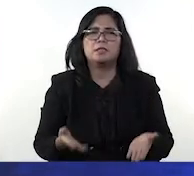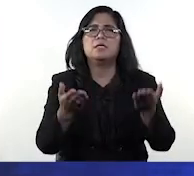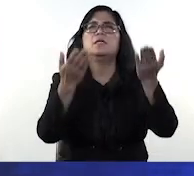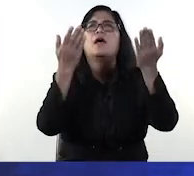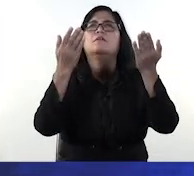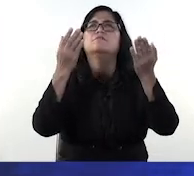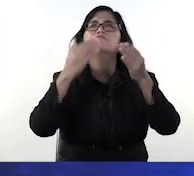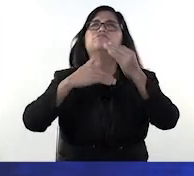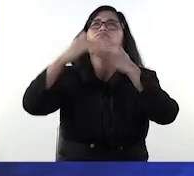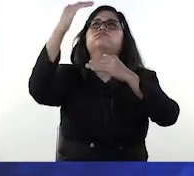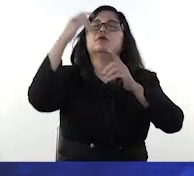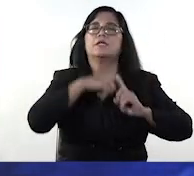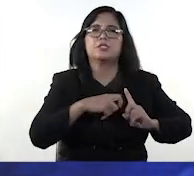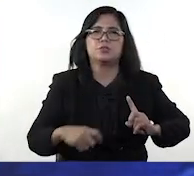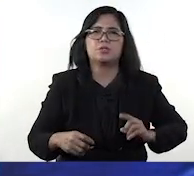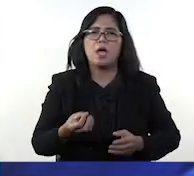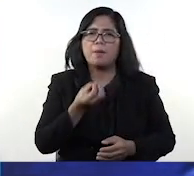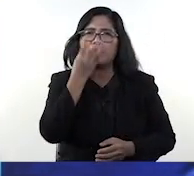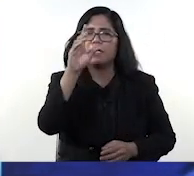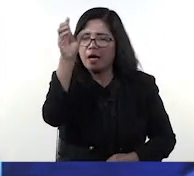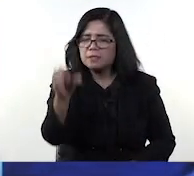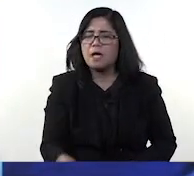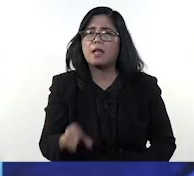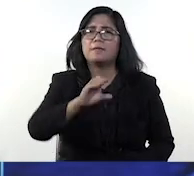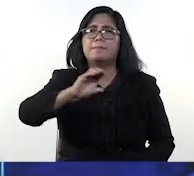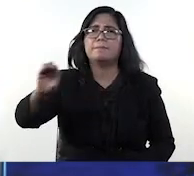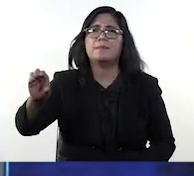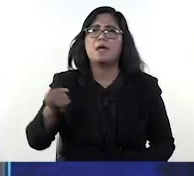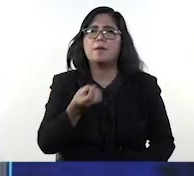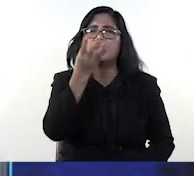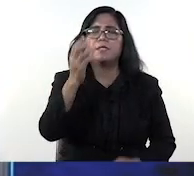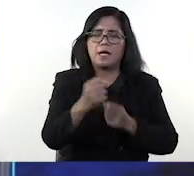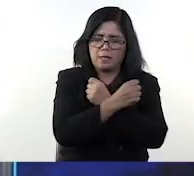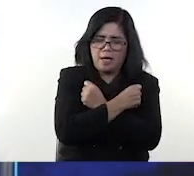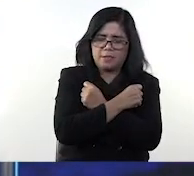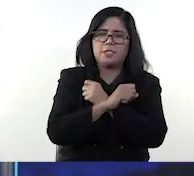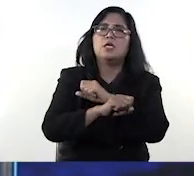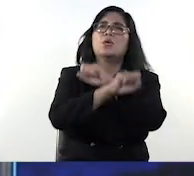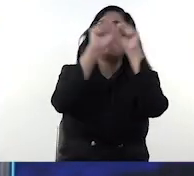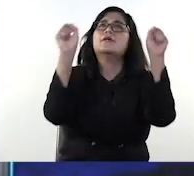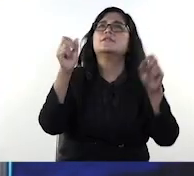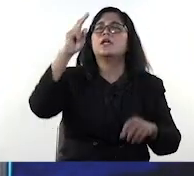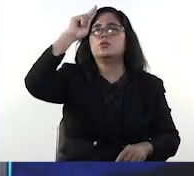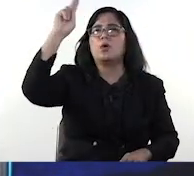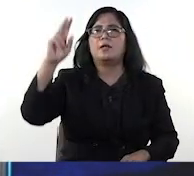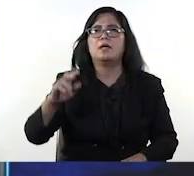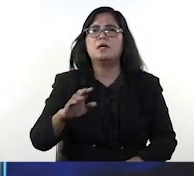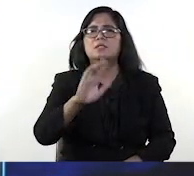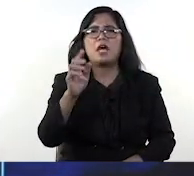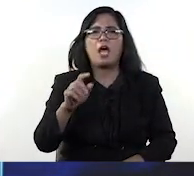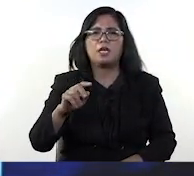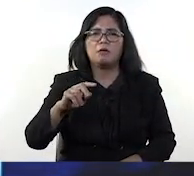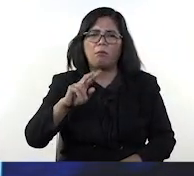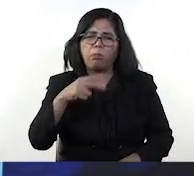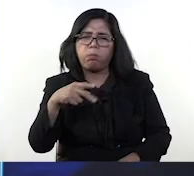Hai tinggikan Kristus di beritakan salib di beritakan kasih dan kuasa-nya dan